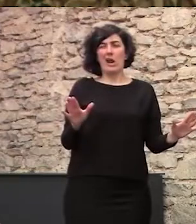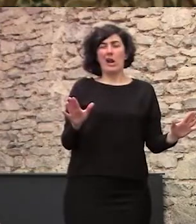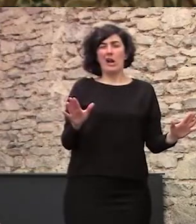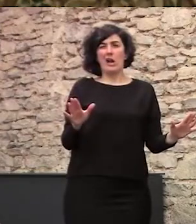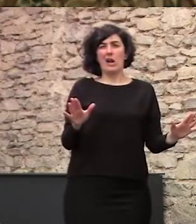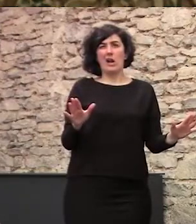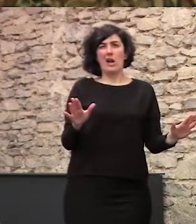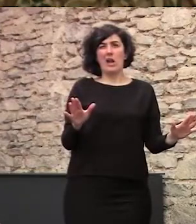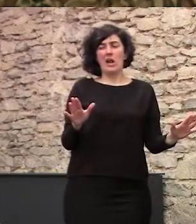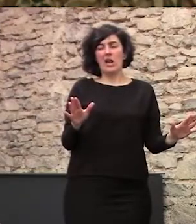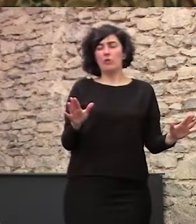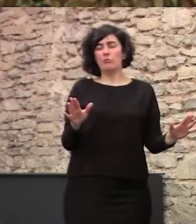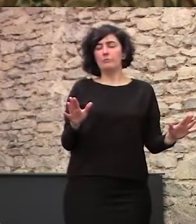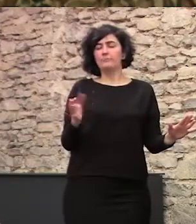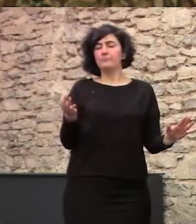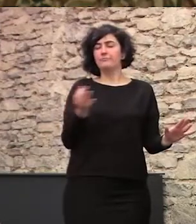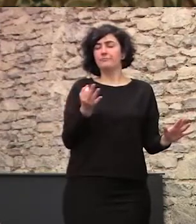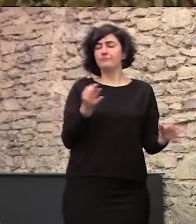nahiko